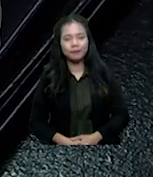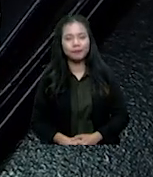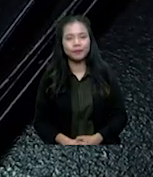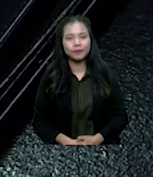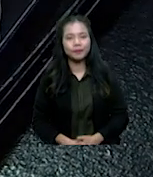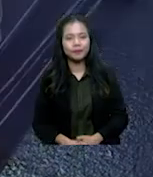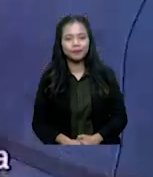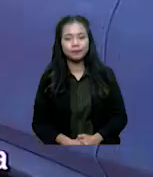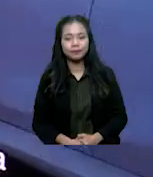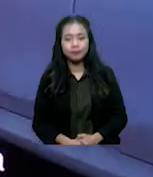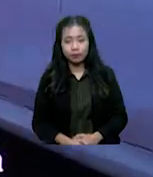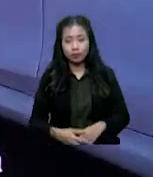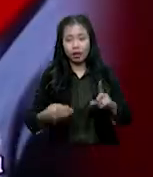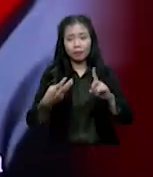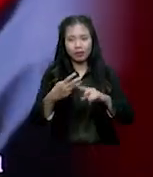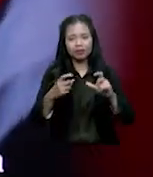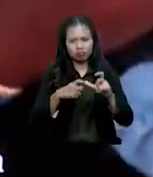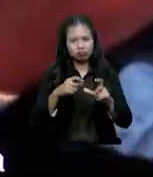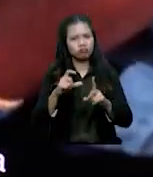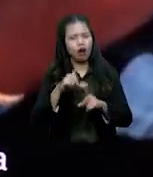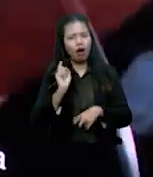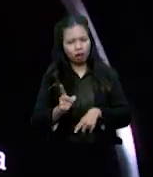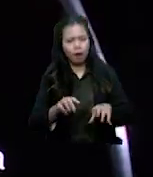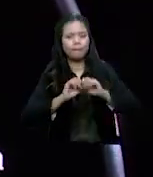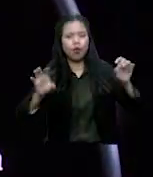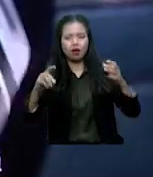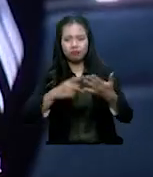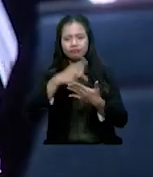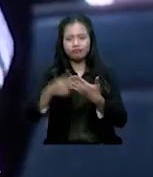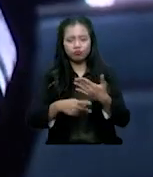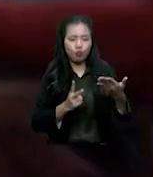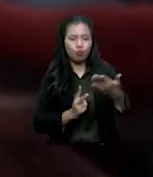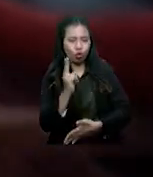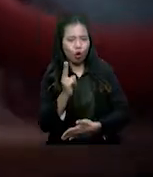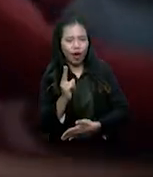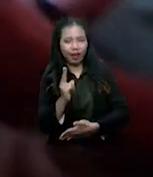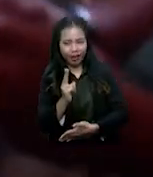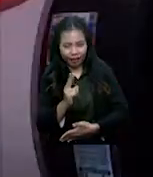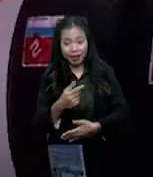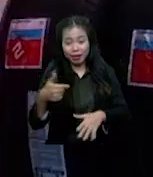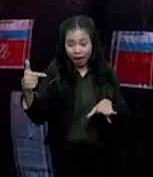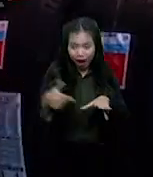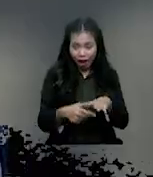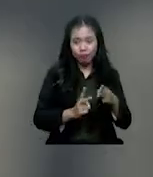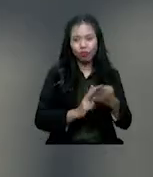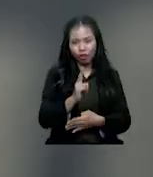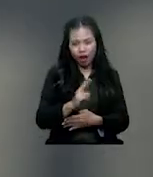menghadirkan program pembelian, diantaranya potongan harga hingga Rp400.000 untuk pembelian ban Bridgestone LPE